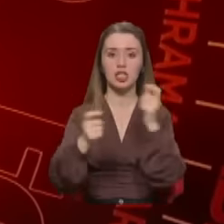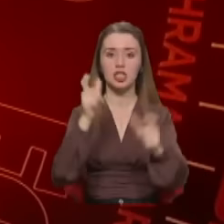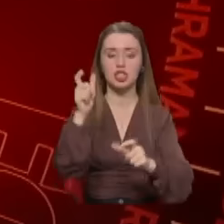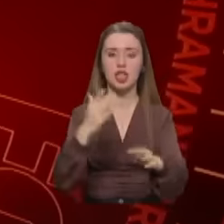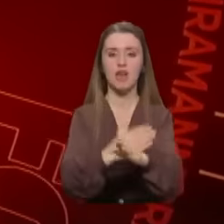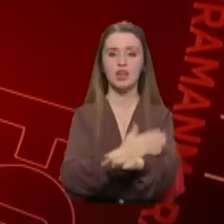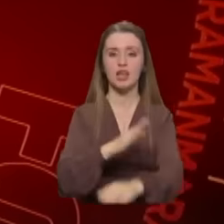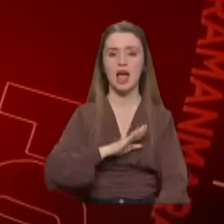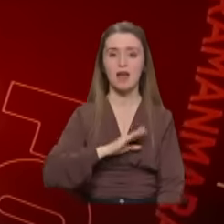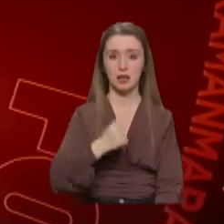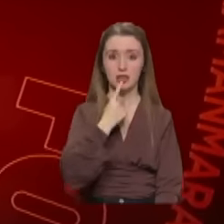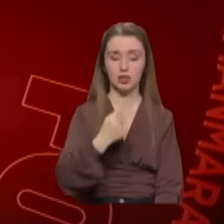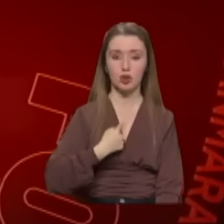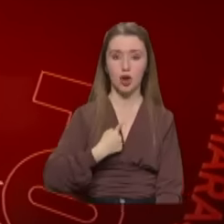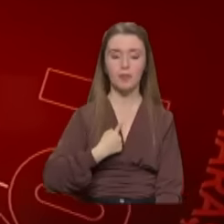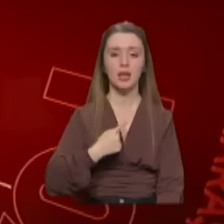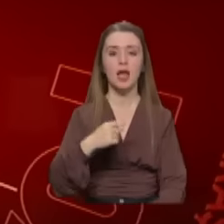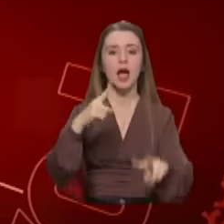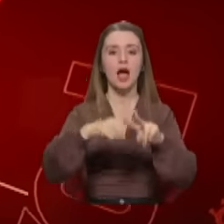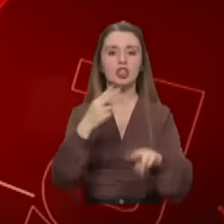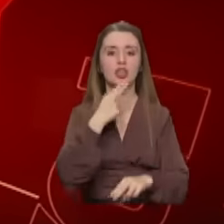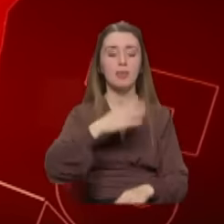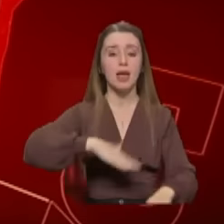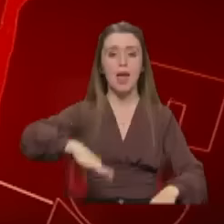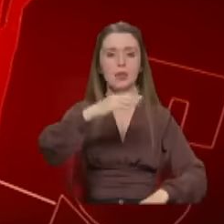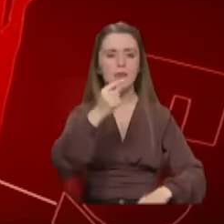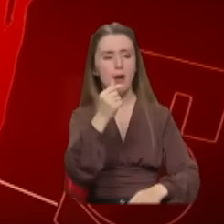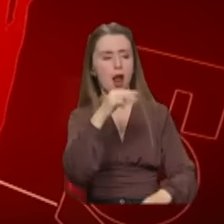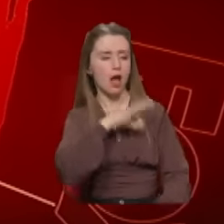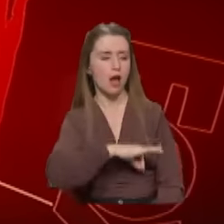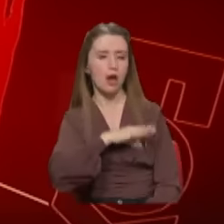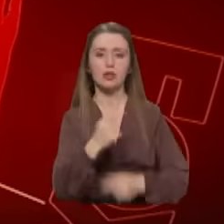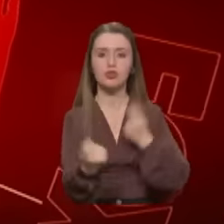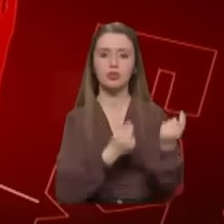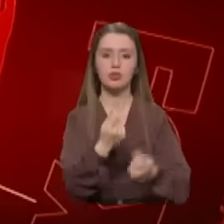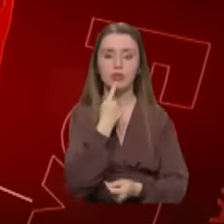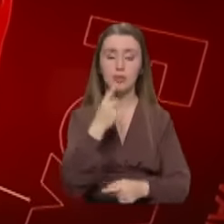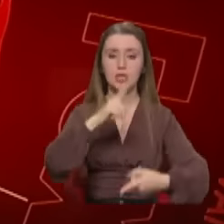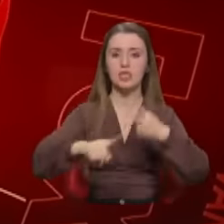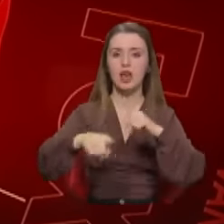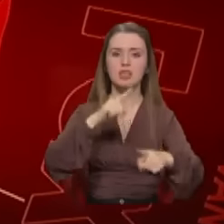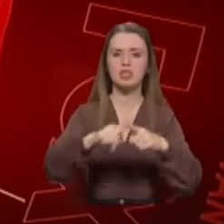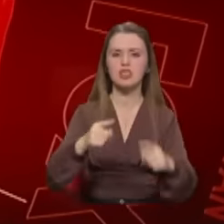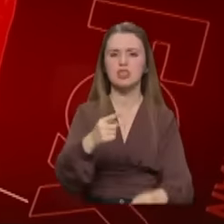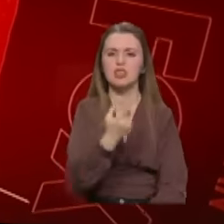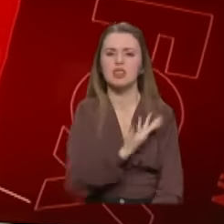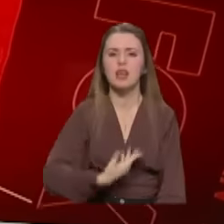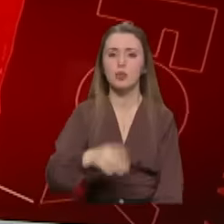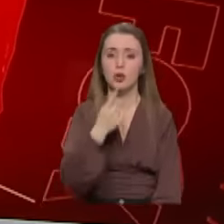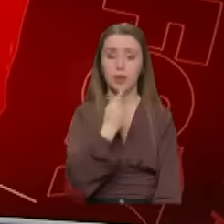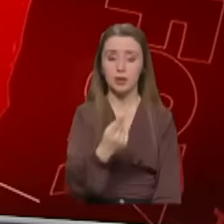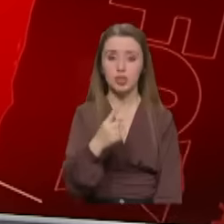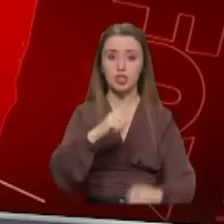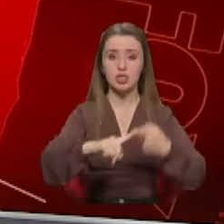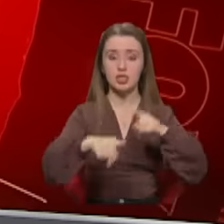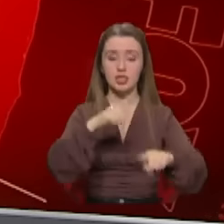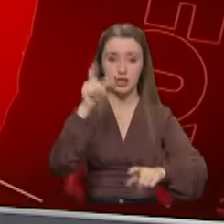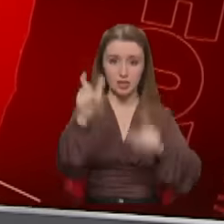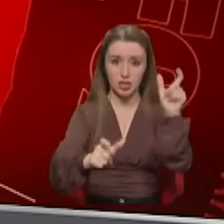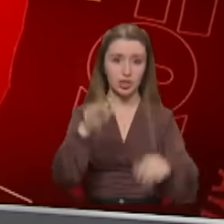evladıyız diyor. Bir izleyicimiz Ayşen Hanım, hepiniz rant peşindesiniz, iğrendim sizin siyasetinizden diye siyasetçilere